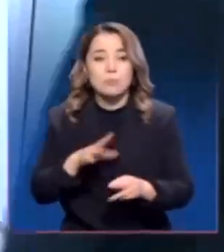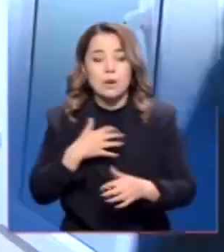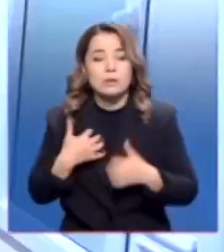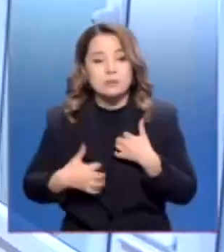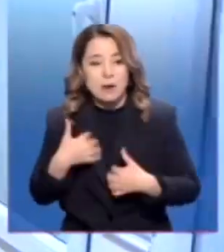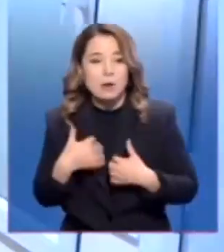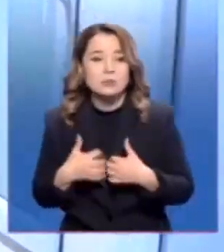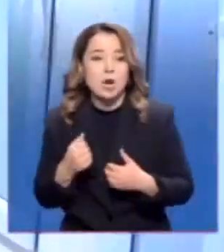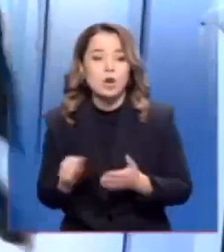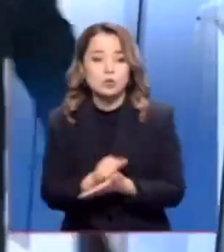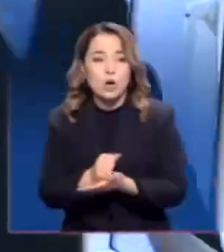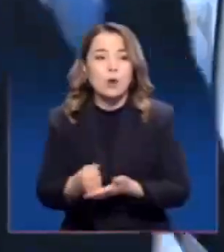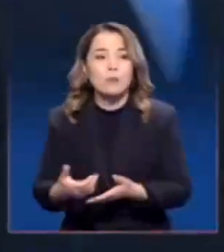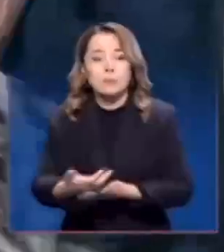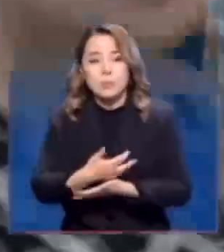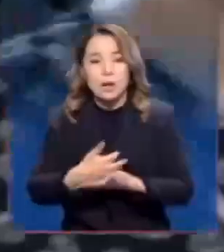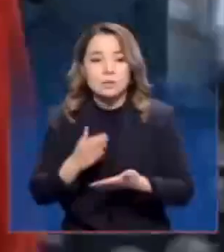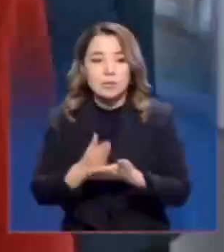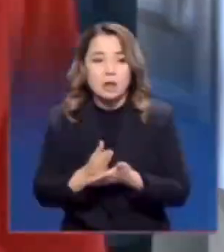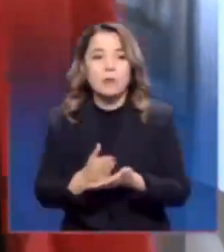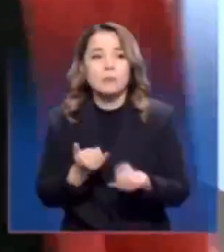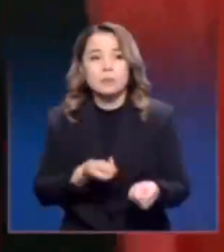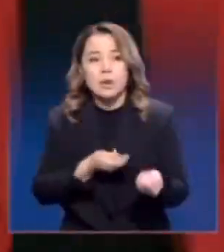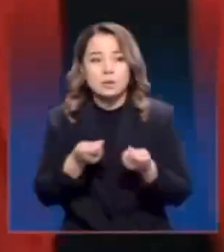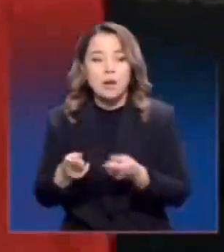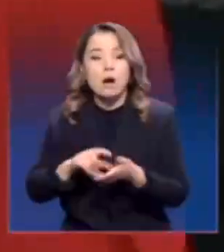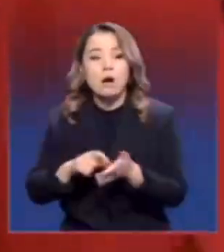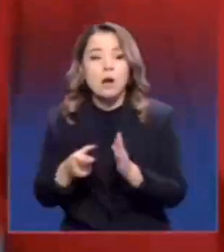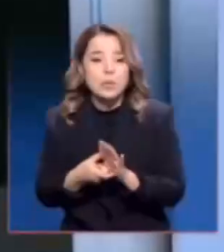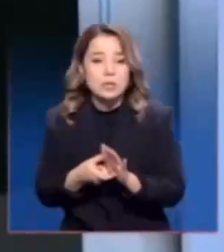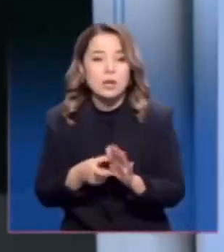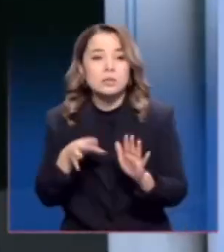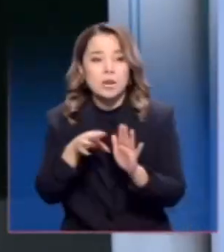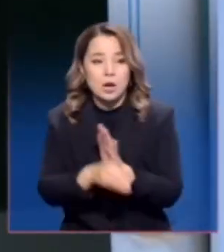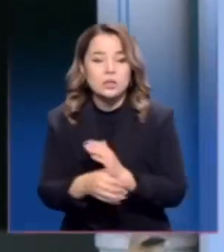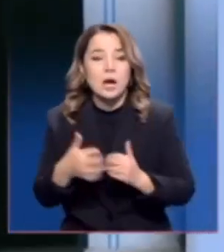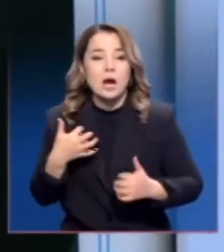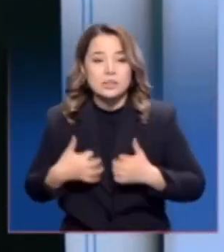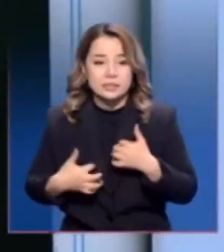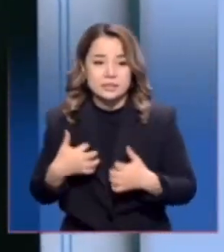жоқ. Құжаттарын құшақтаған депутаттар кабинеттеріне жайғасуға асықты.